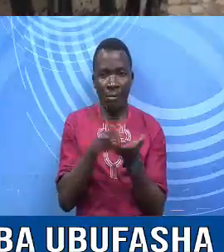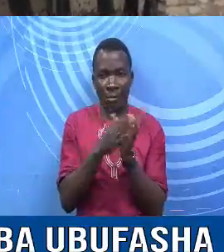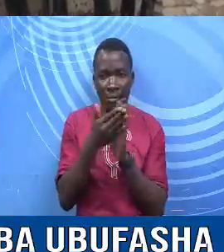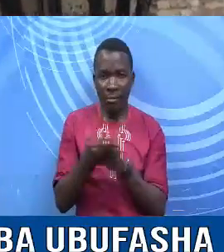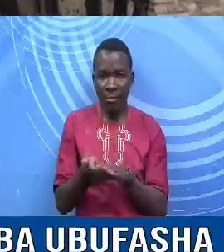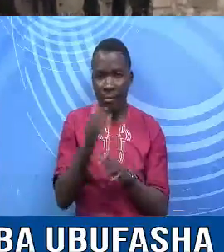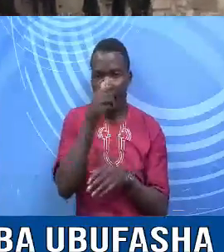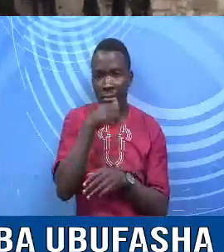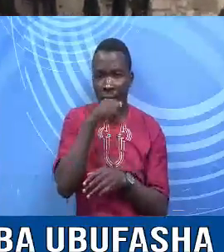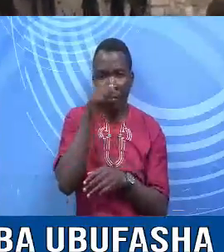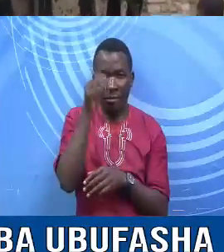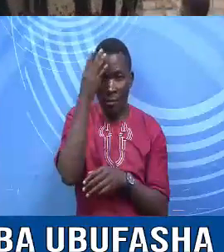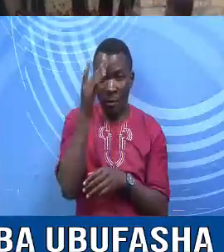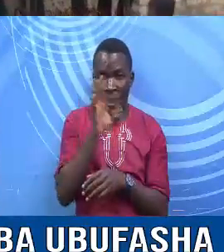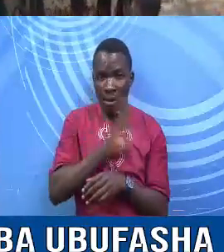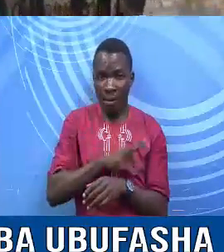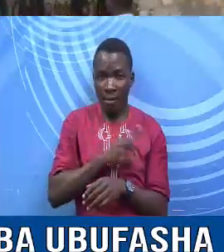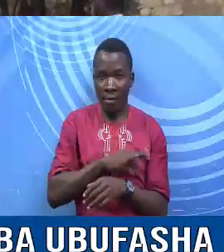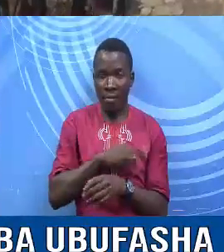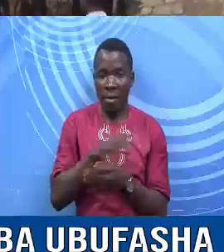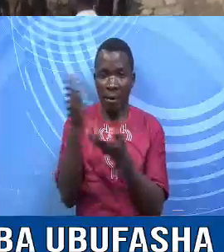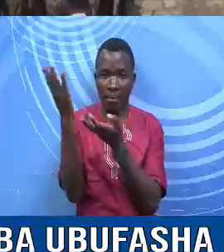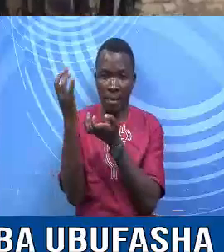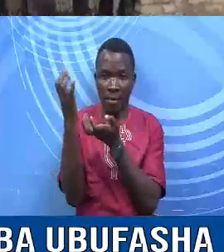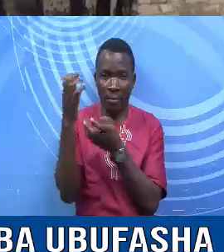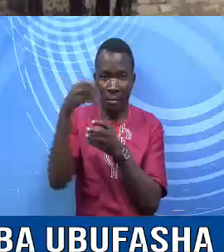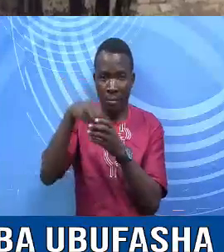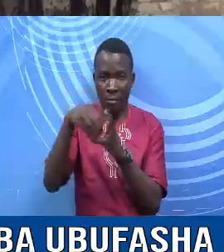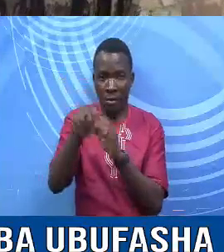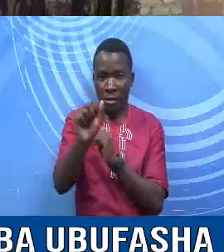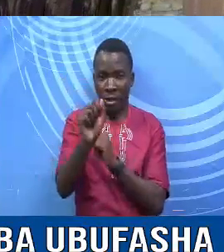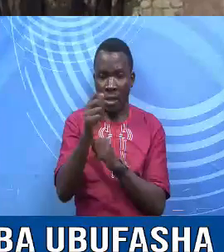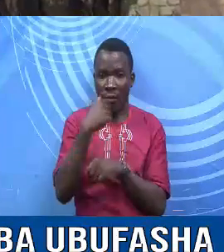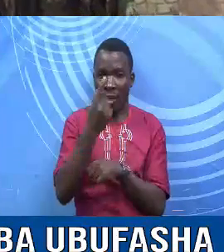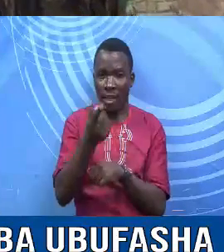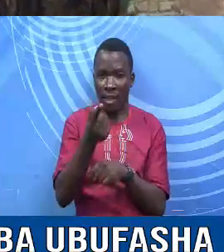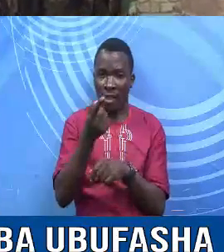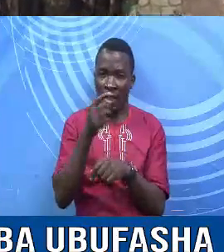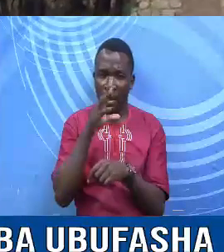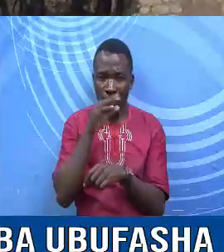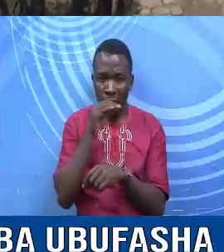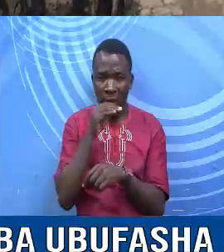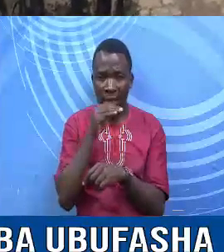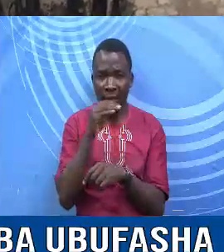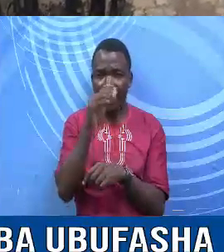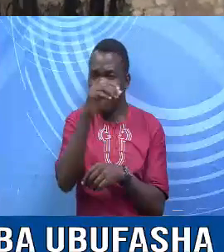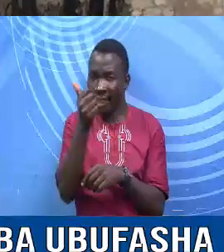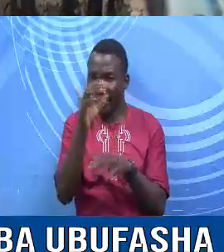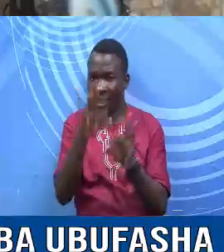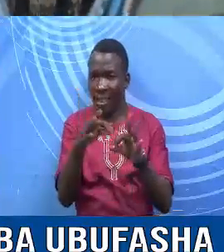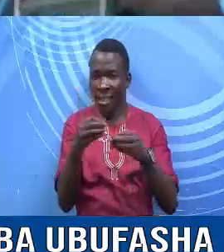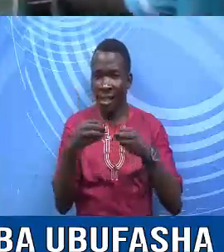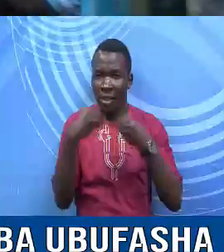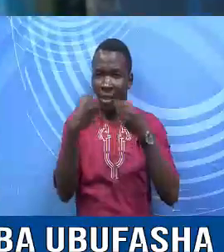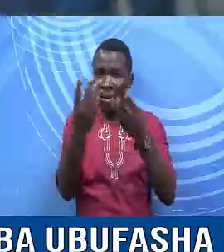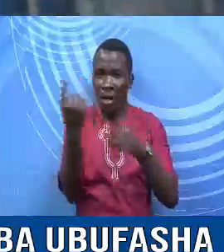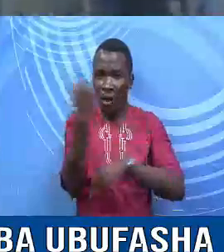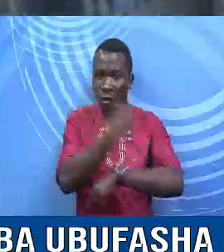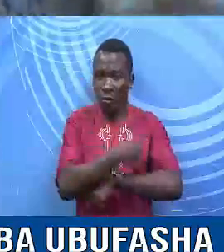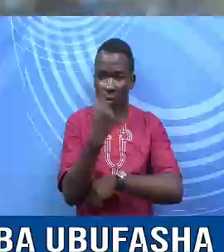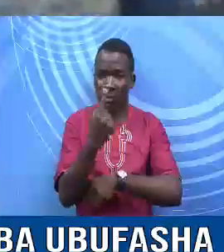babigira ibanga kubwo inyungu baba bateganya aravuga ati namuvuga na cya gikoma yamuhaga cy'umunsi umwe ntari